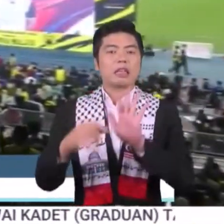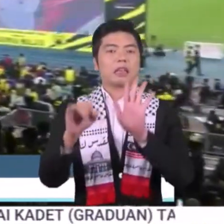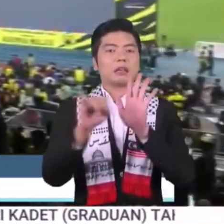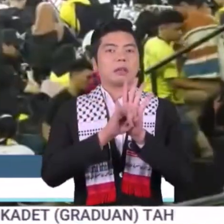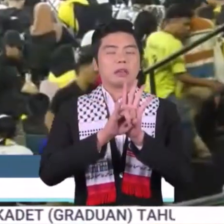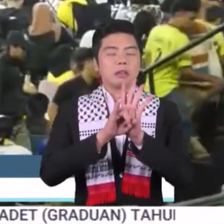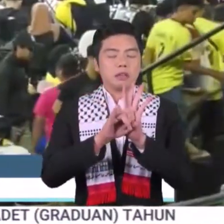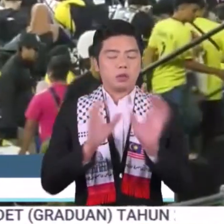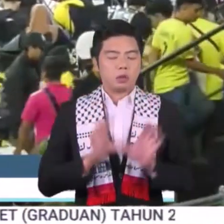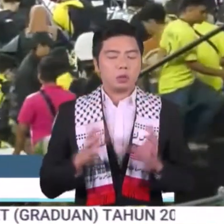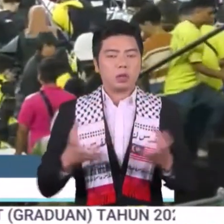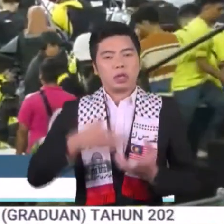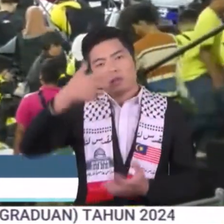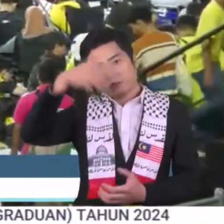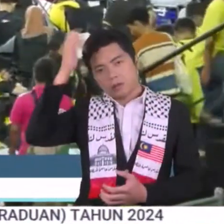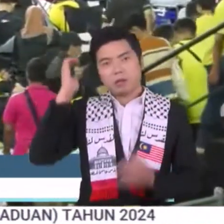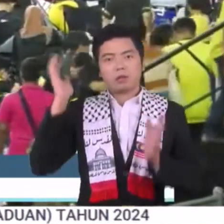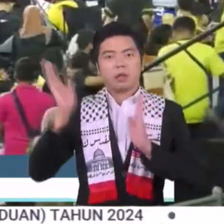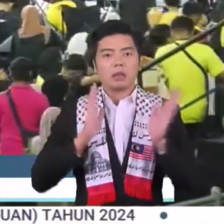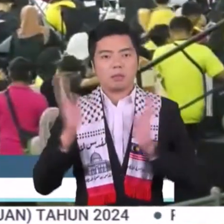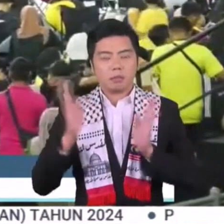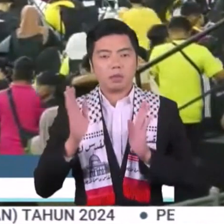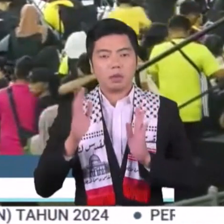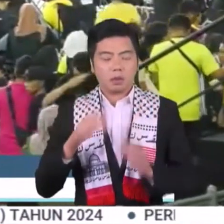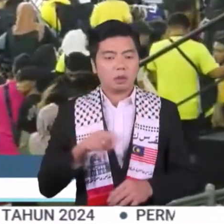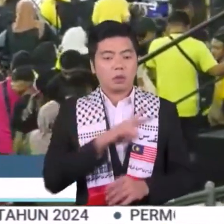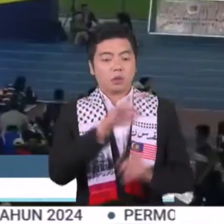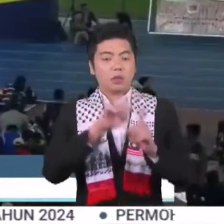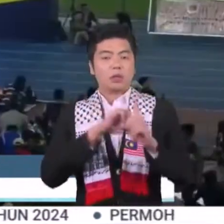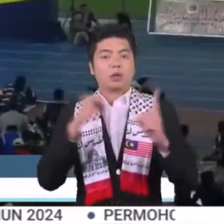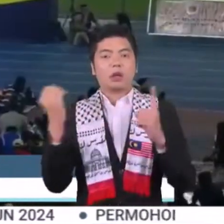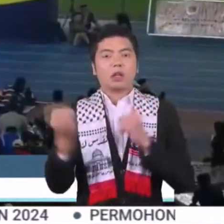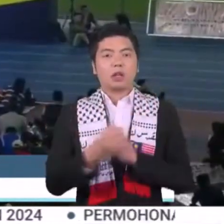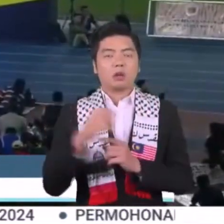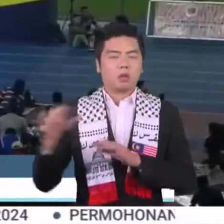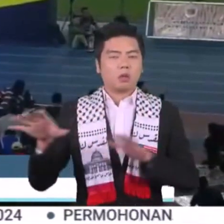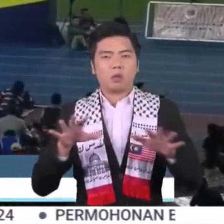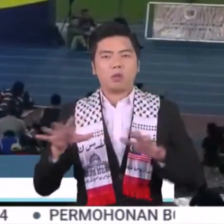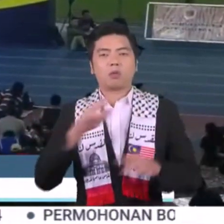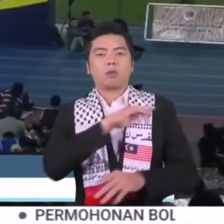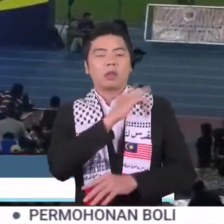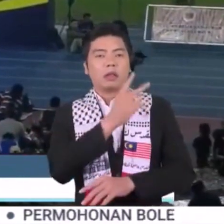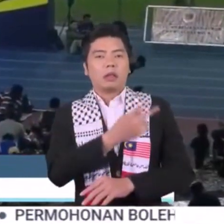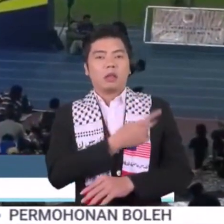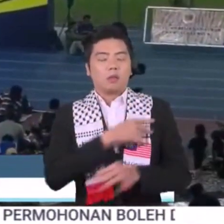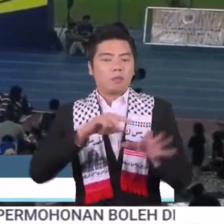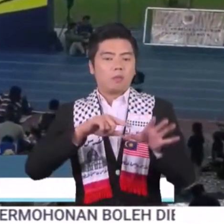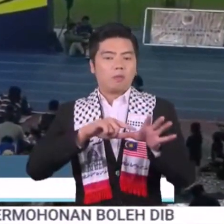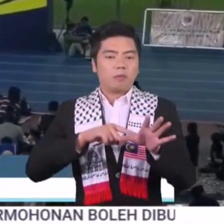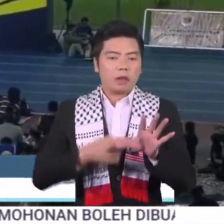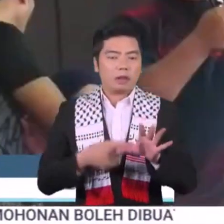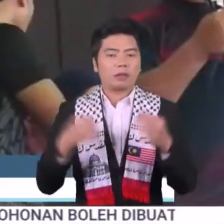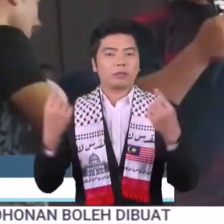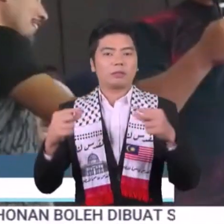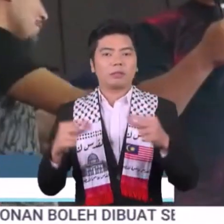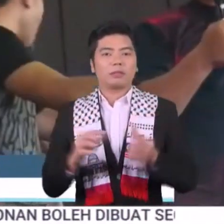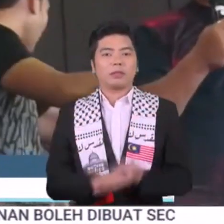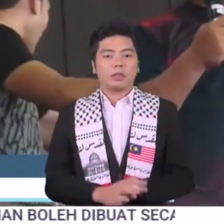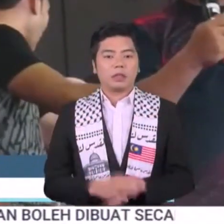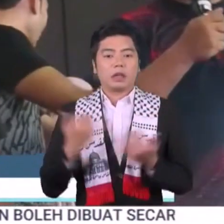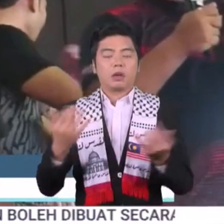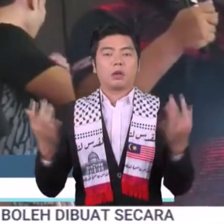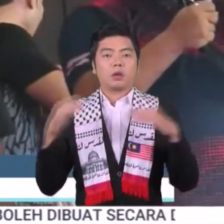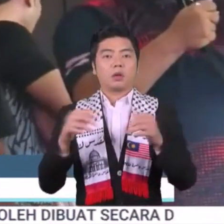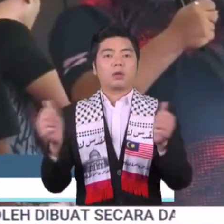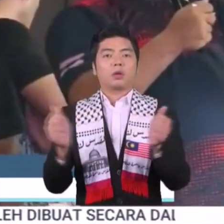skuad harimau Malaya suasana Gamat turut didengar menggegar gelanggang keramat itu sejurus bermula turut